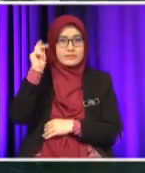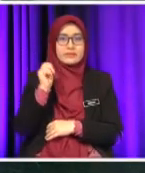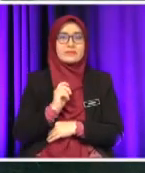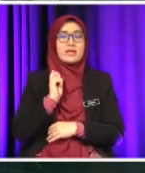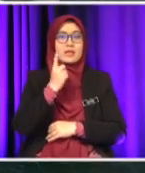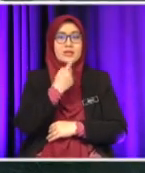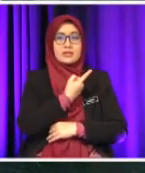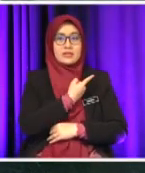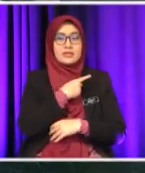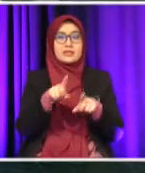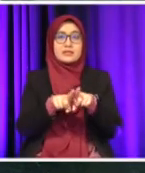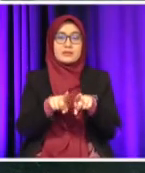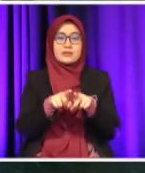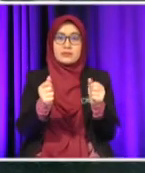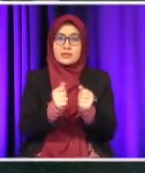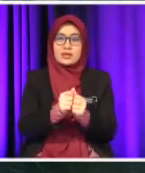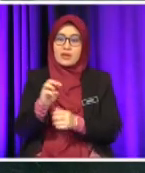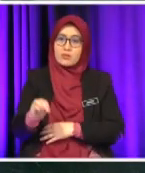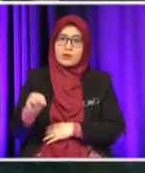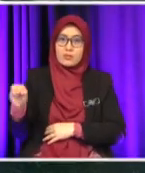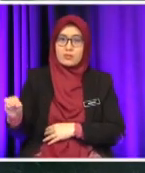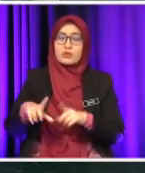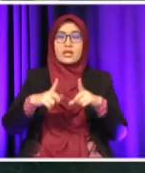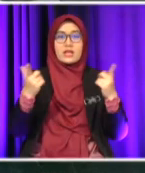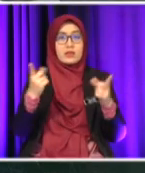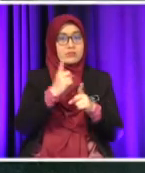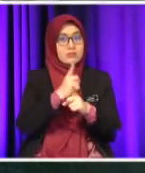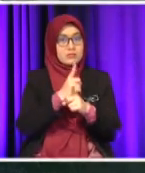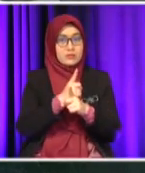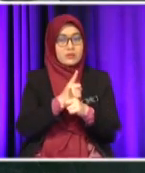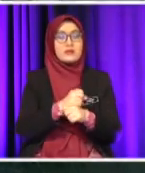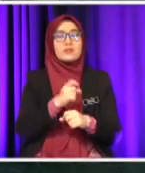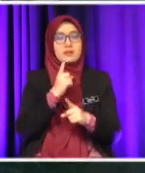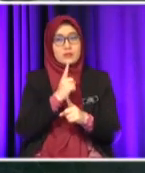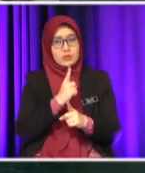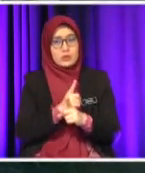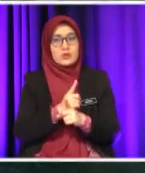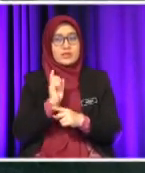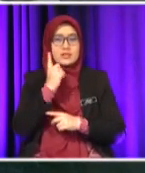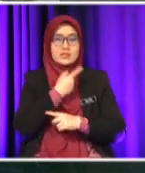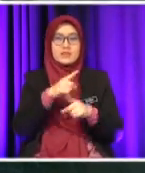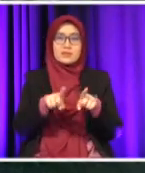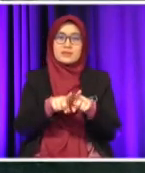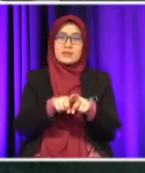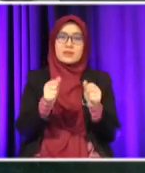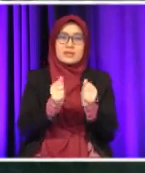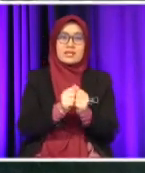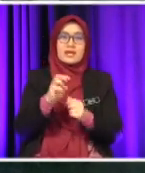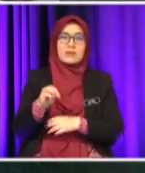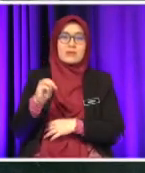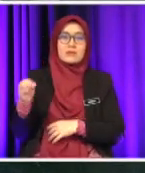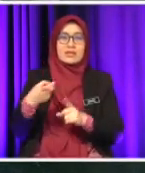bersama juga dengan murid-murid yang lain betul betul ini kita bersama dengan murid-murid dari